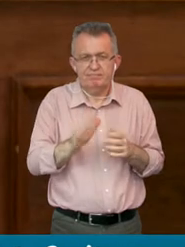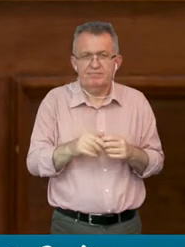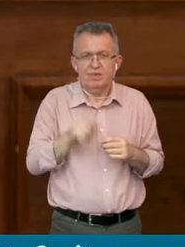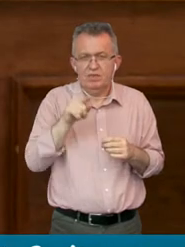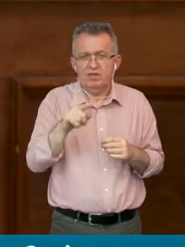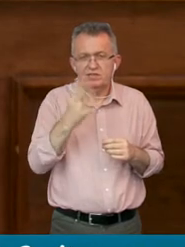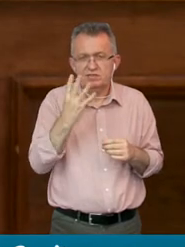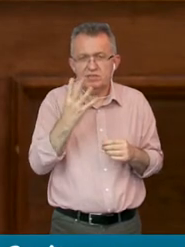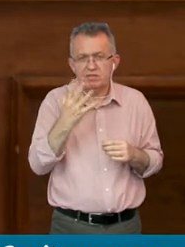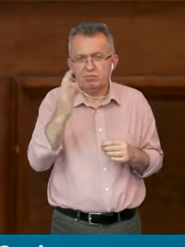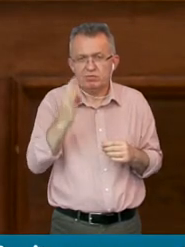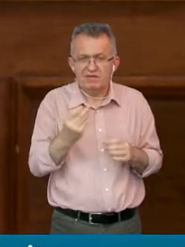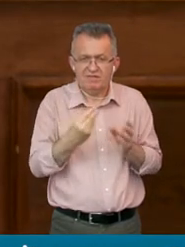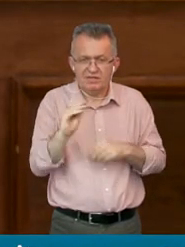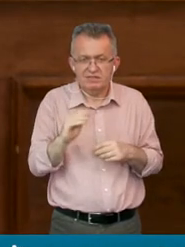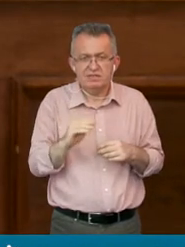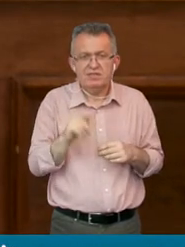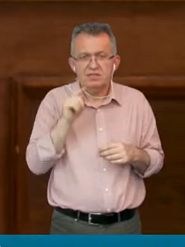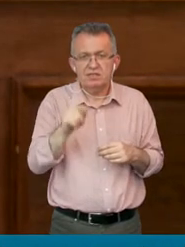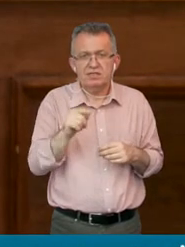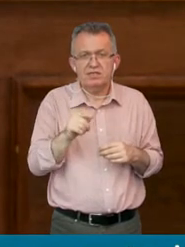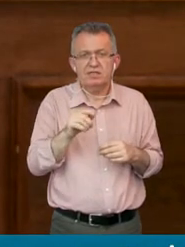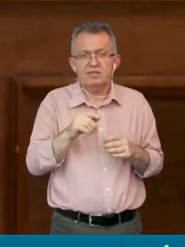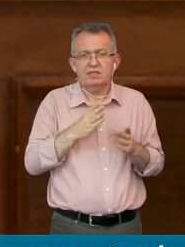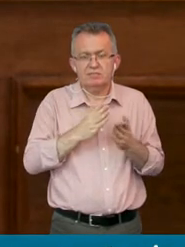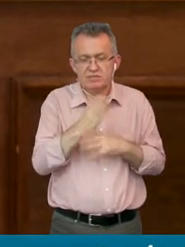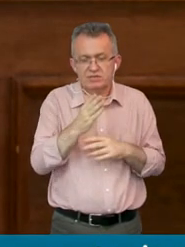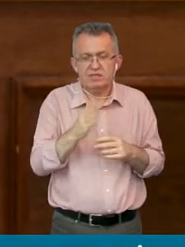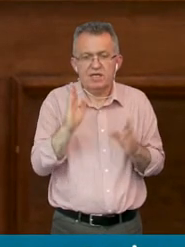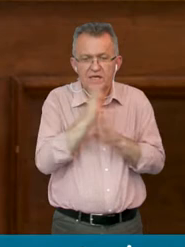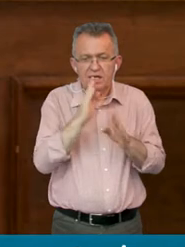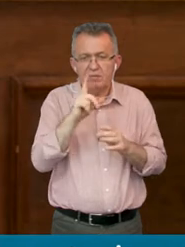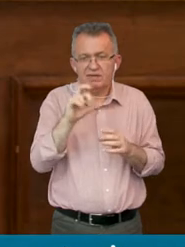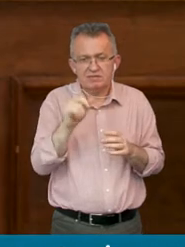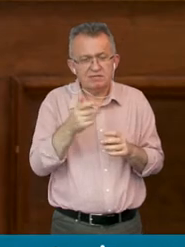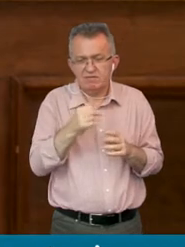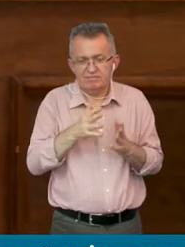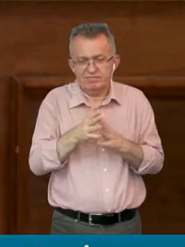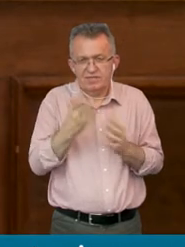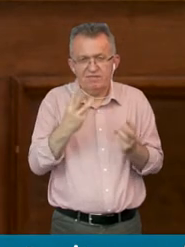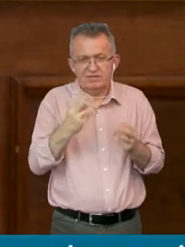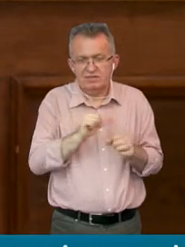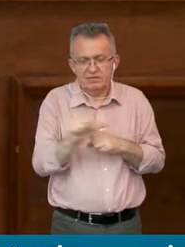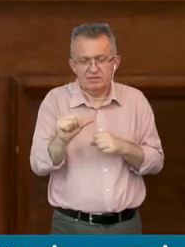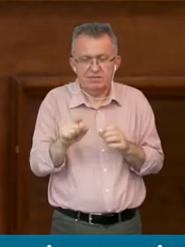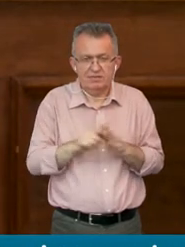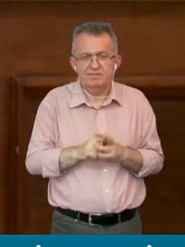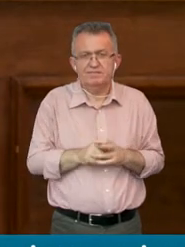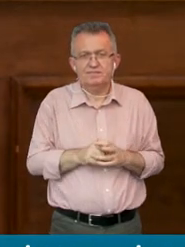te 4-5% więcej zużywane z tytułu włączonej klimatyzacji naprawdę nie rzutują w jakiś istotny sposób na